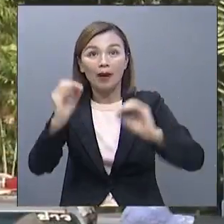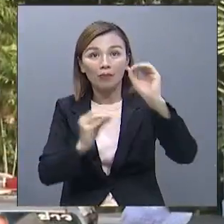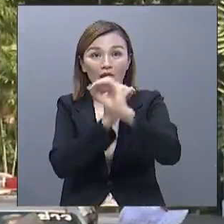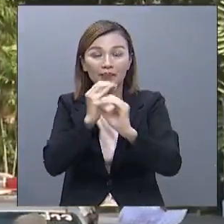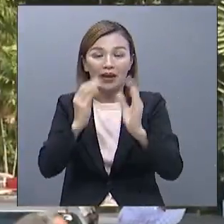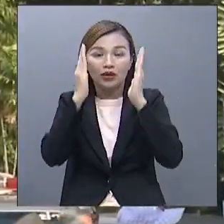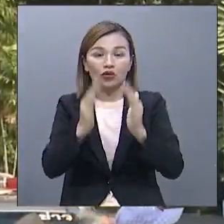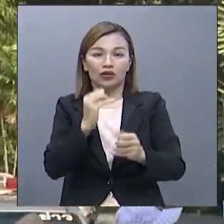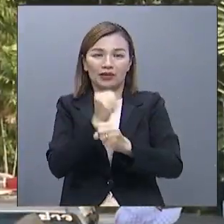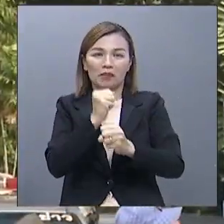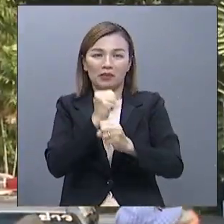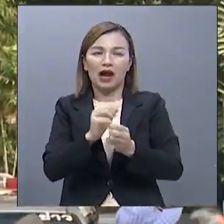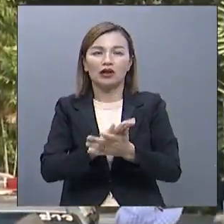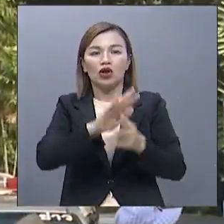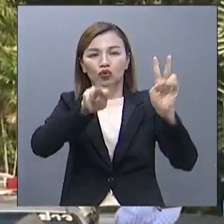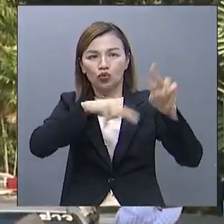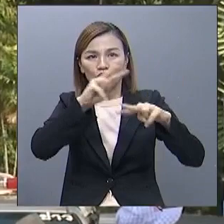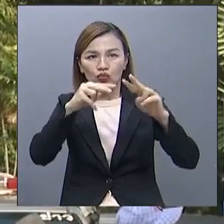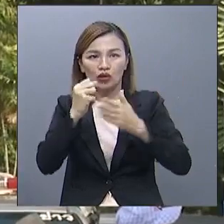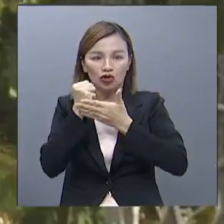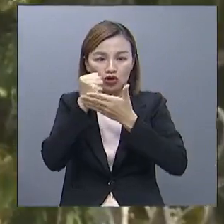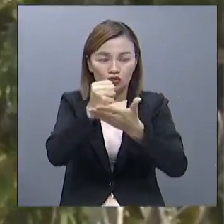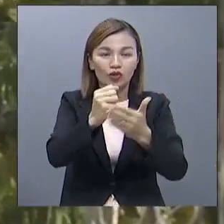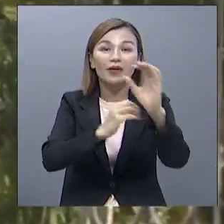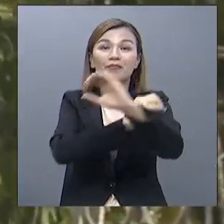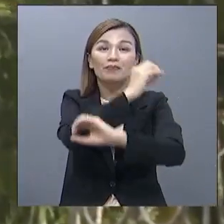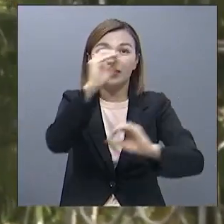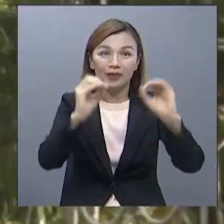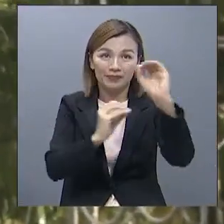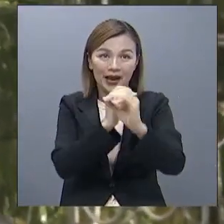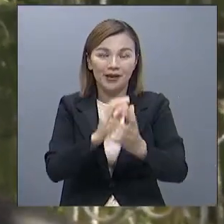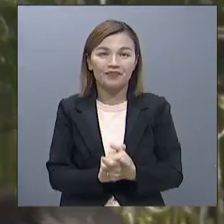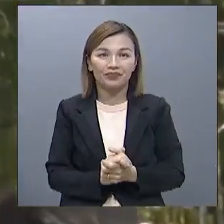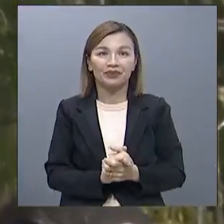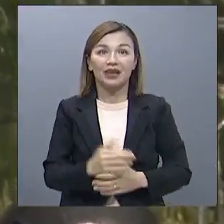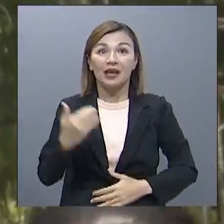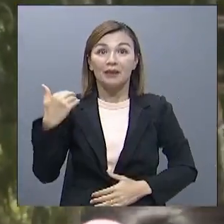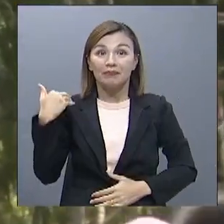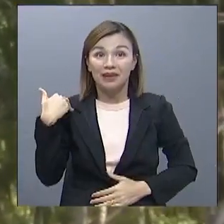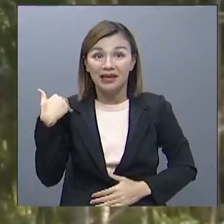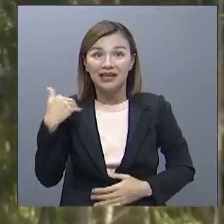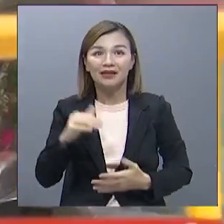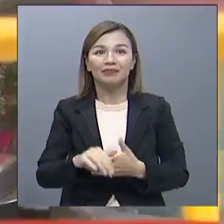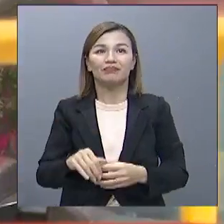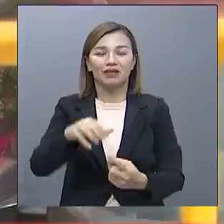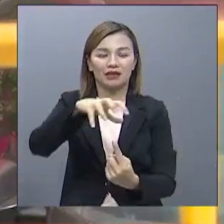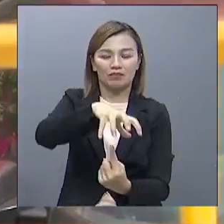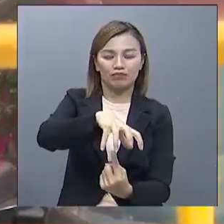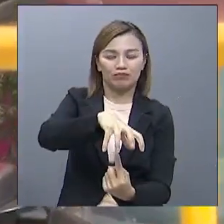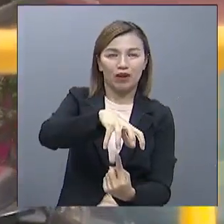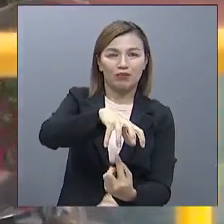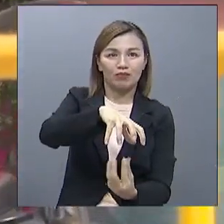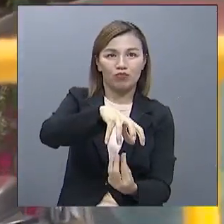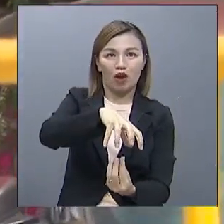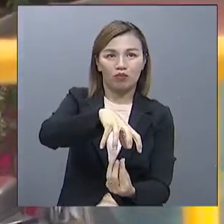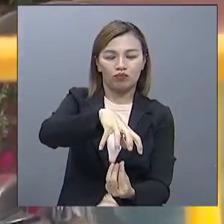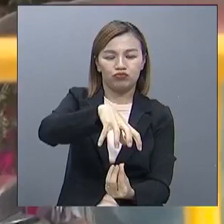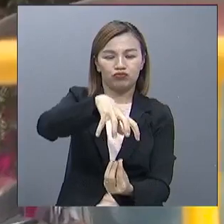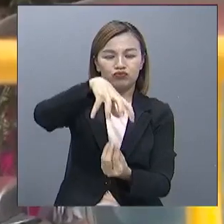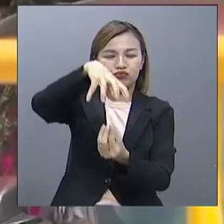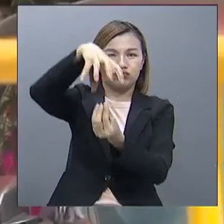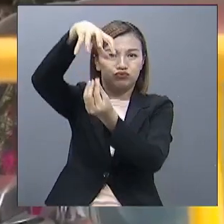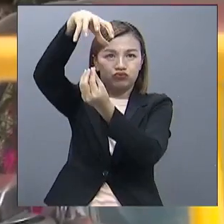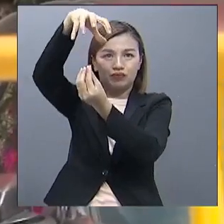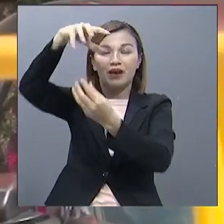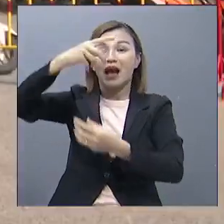วดค่ะและนอกจากนี้ค่ะก็ยังมีการแสดงบอลลูนรูปการ์ตูนให้ผู้ร่วมงานได้ถ่ายรูปเป็นที่ระลึกด้วยซึ่งเป็นบอลลูนที่จัดขึ้นในงานม